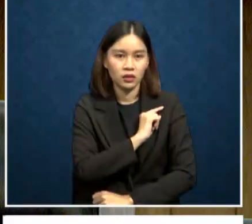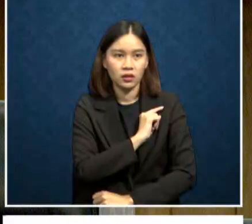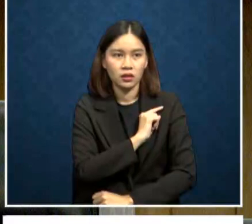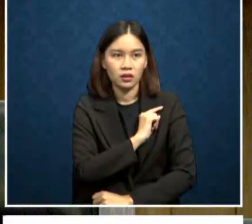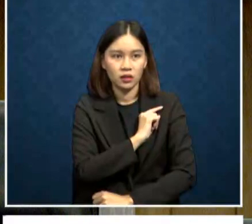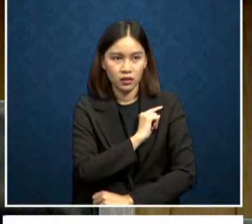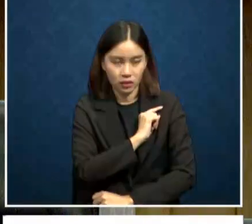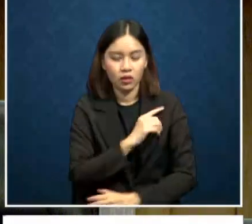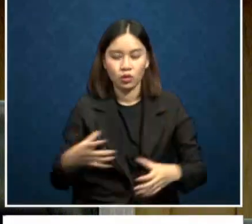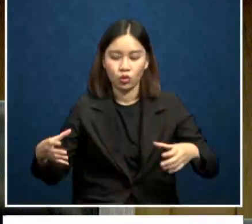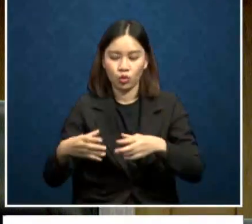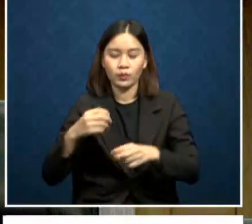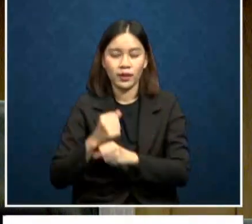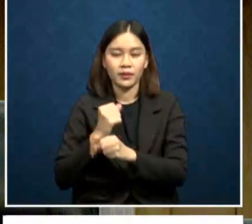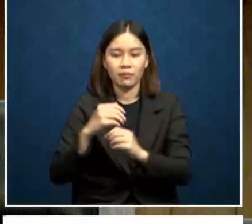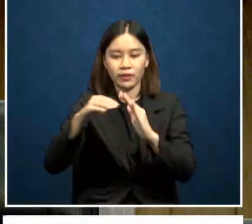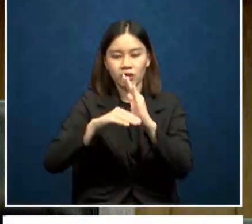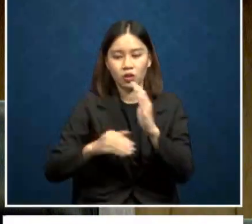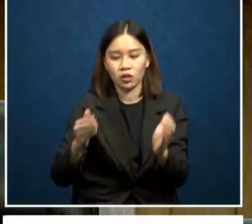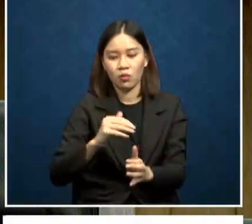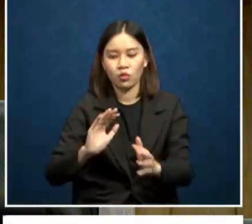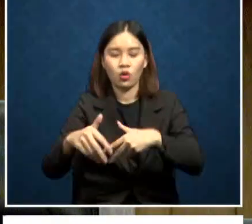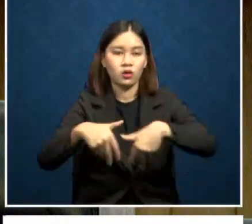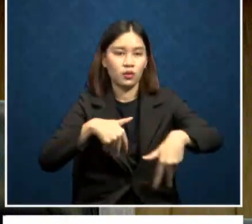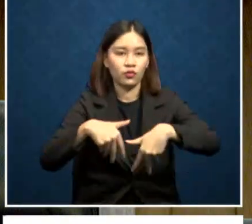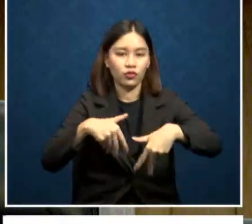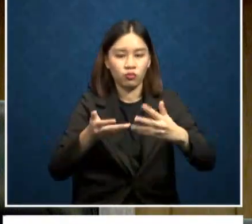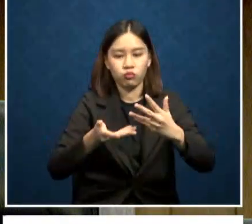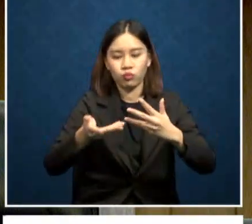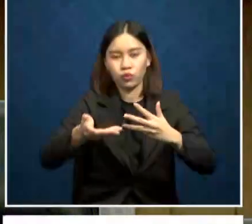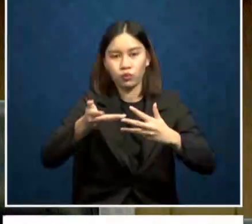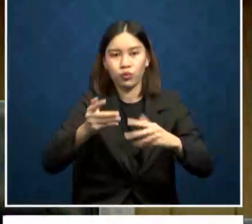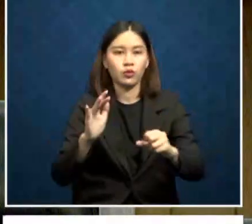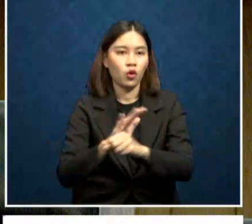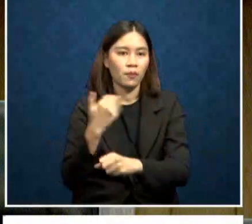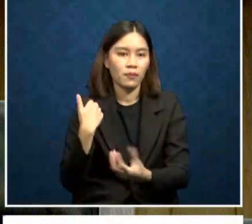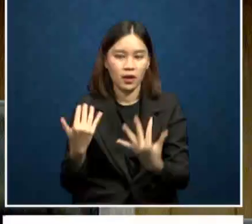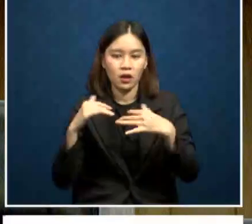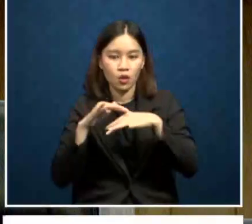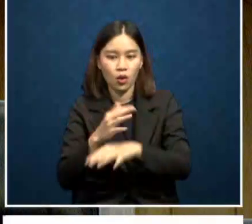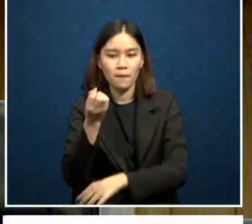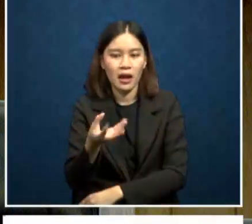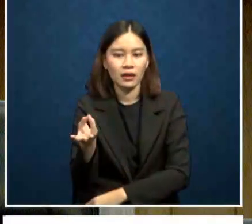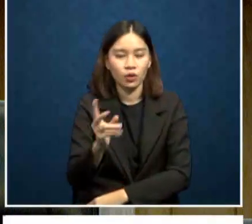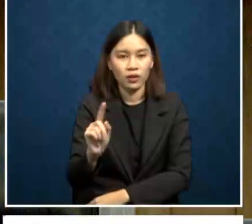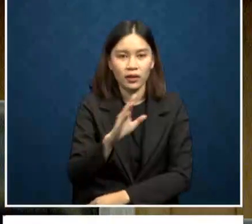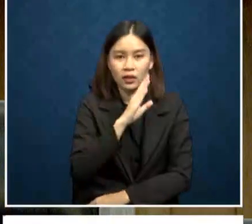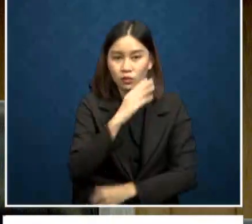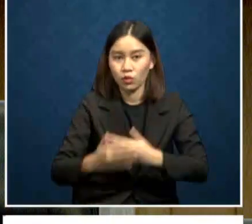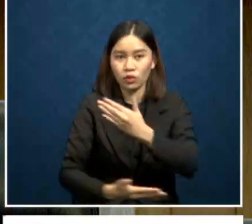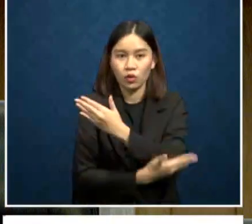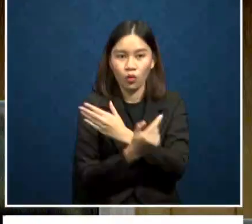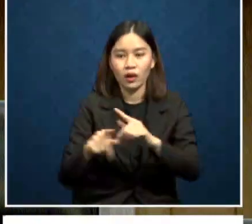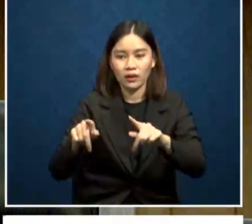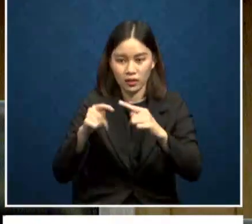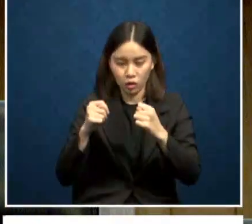เอ่อทีมงานกระบวนการขององค์กรปกครองท้องถิ่นทุกระดับมีการมีส่วนร่วมมากน้อยแค่ไหนถ้าหากว่ามีโอกาสได้